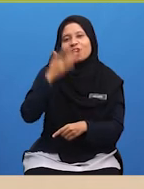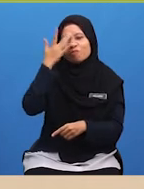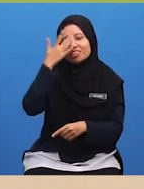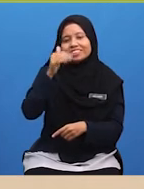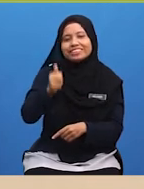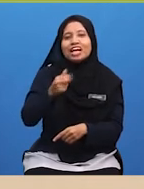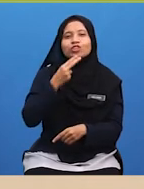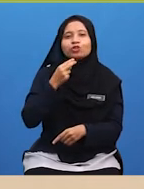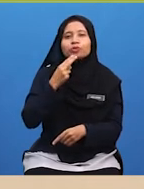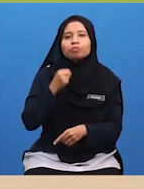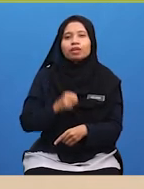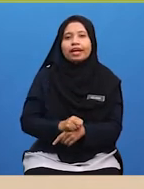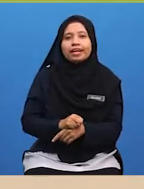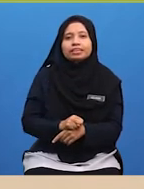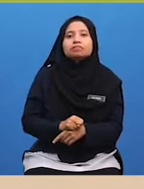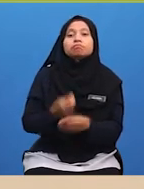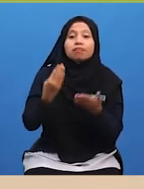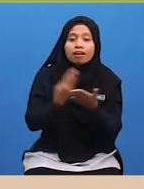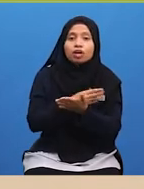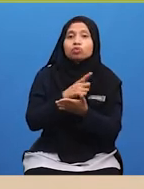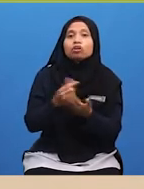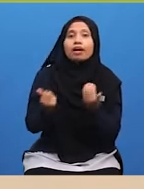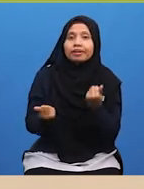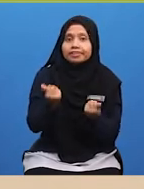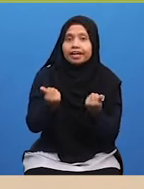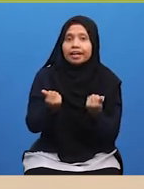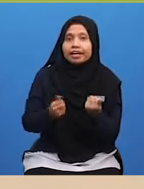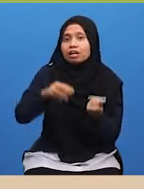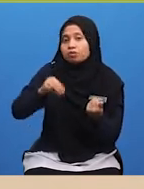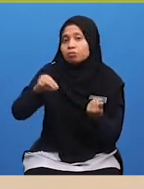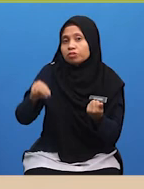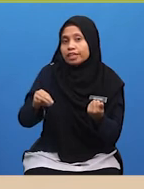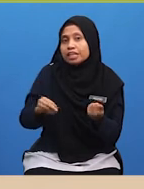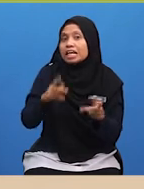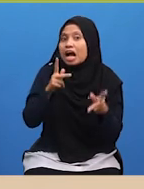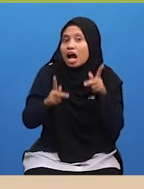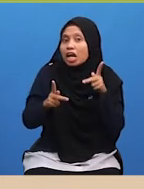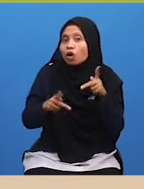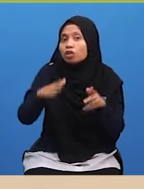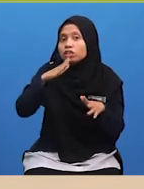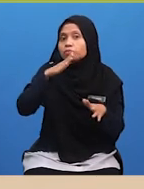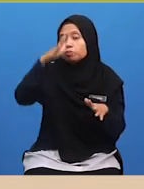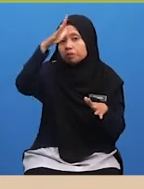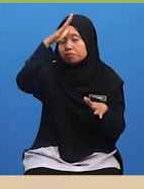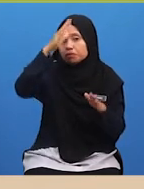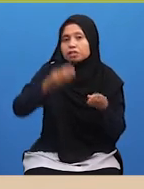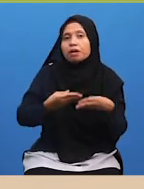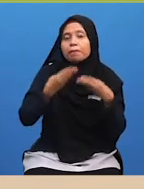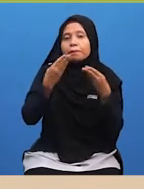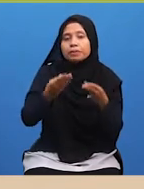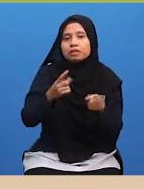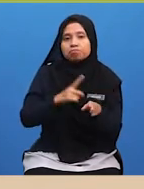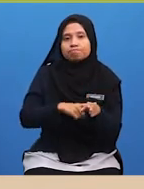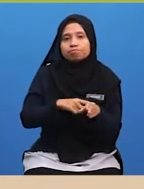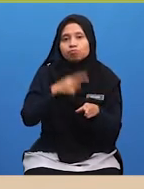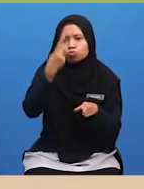Handal si comel. Tindakan yang adil. Murid-murid, sekiranya ibu bapa memberi